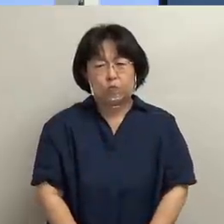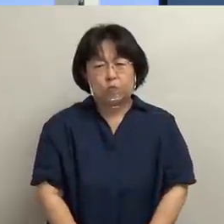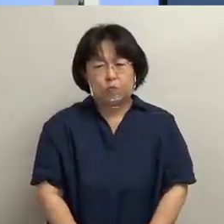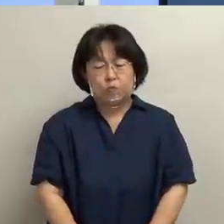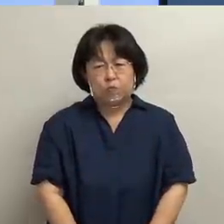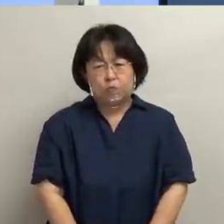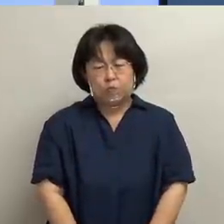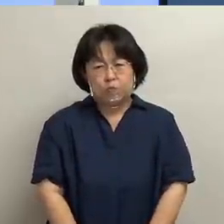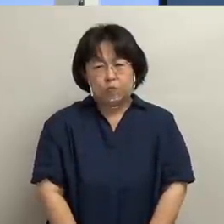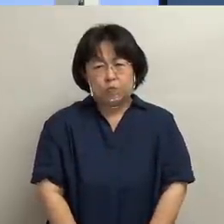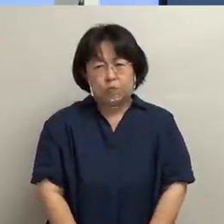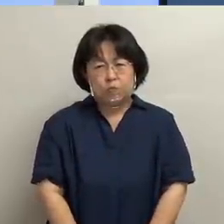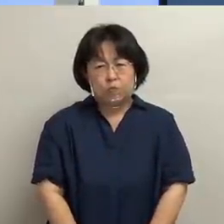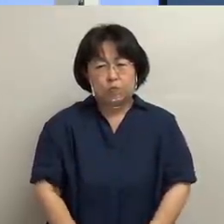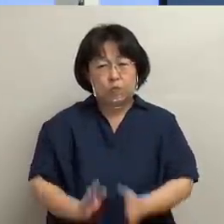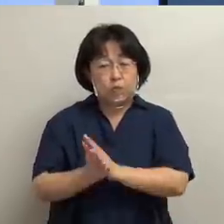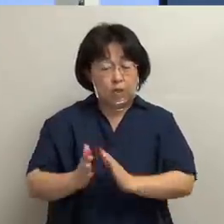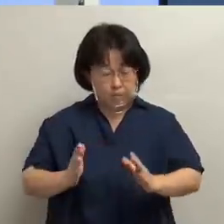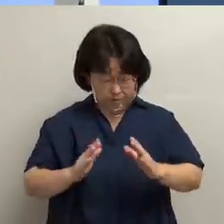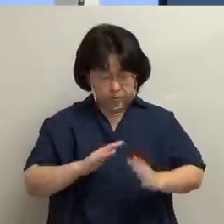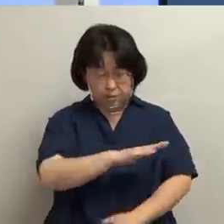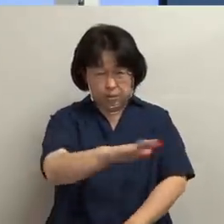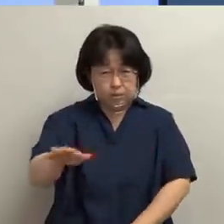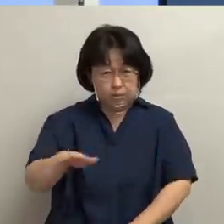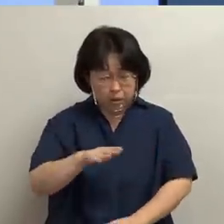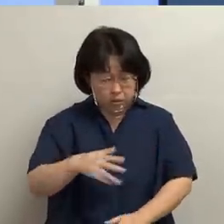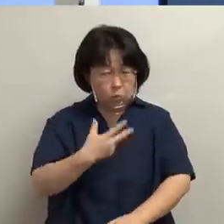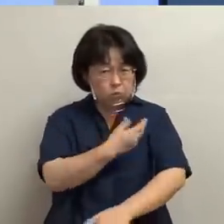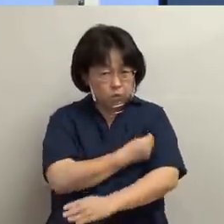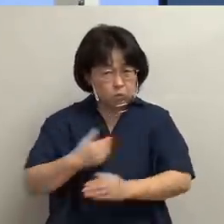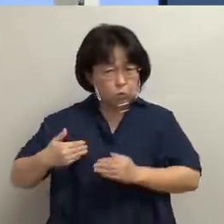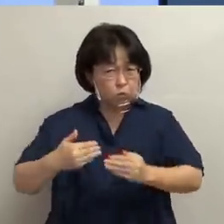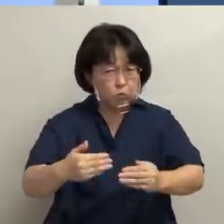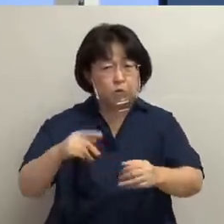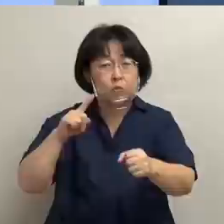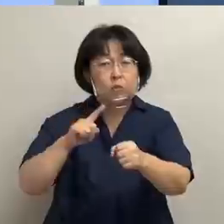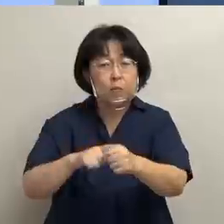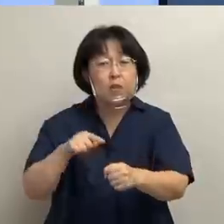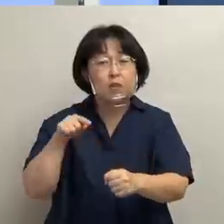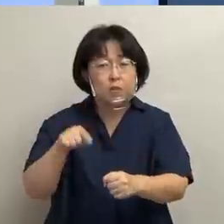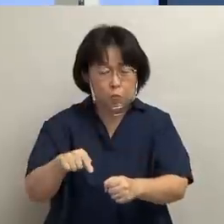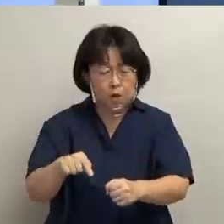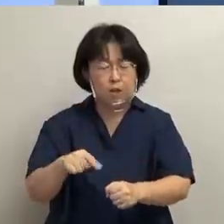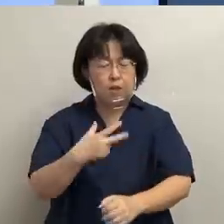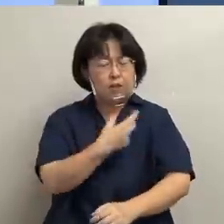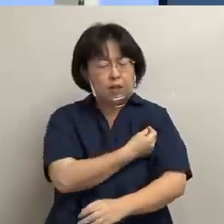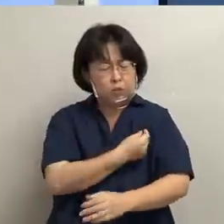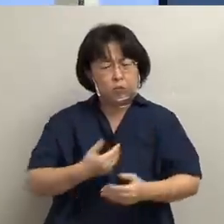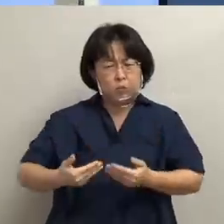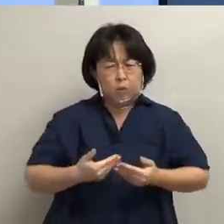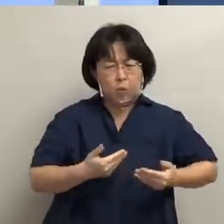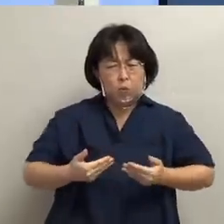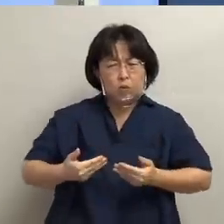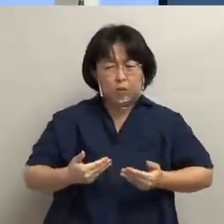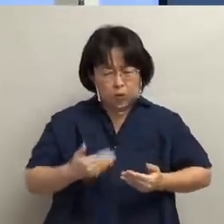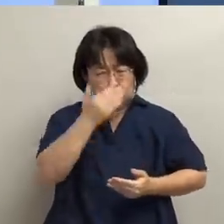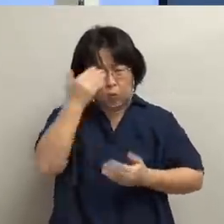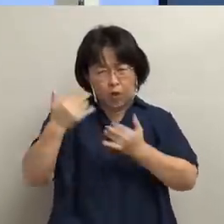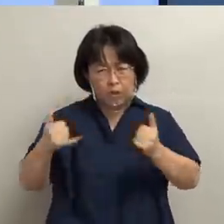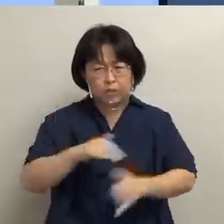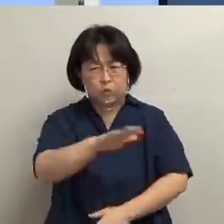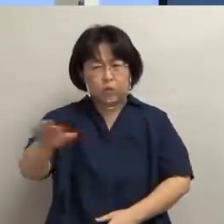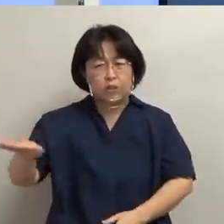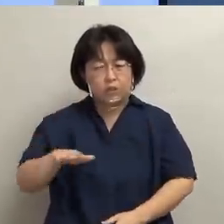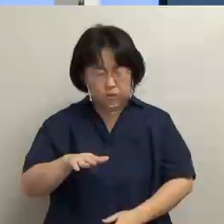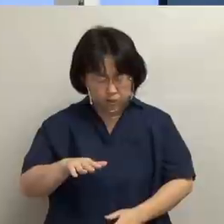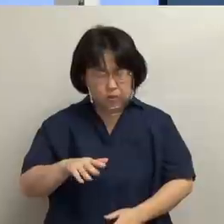ます県全体の摂取をさらに進めていくためにはこういう接種を逡巡している若い世代の方がでのワクチン